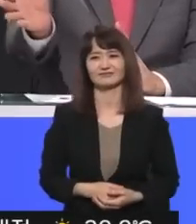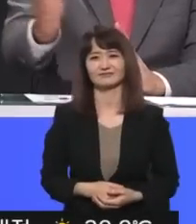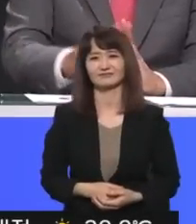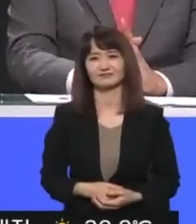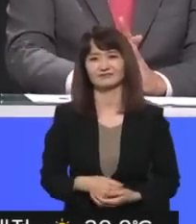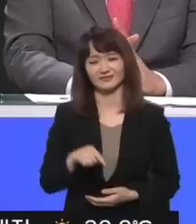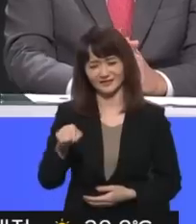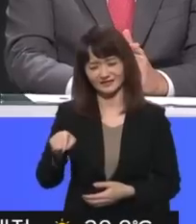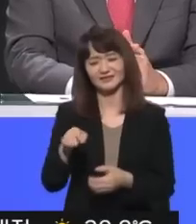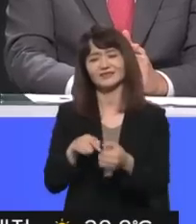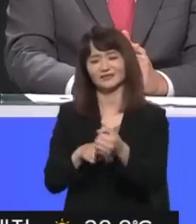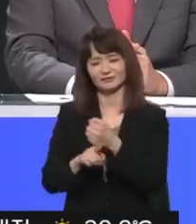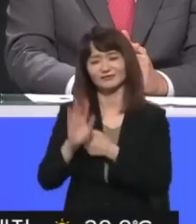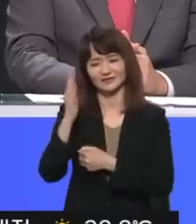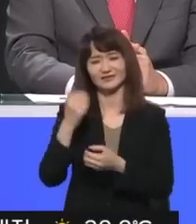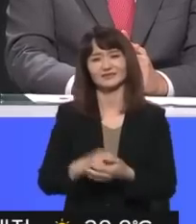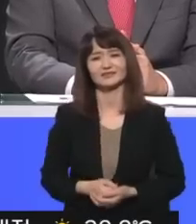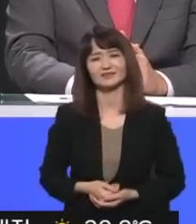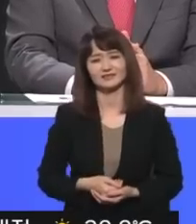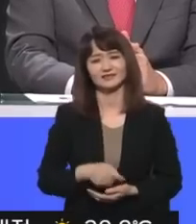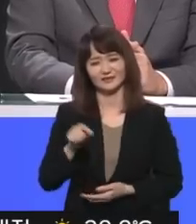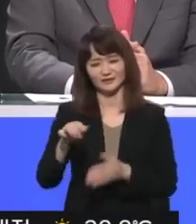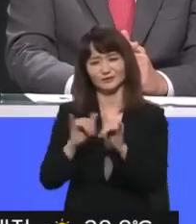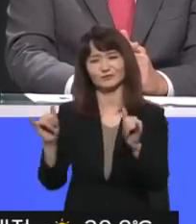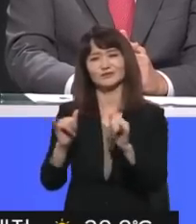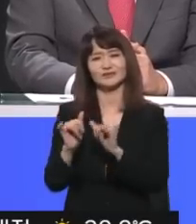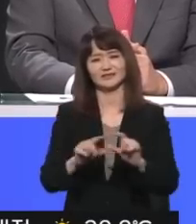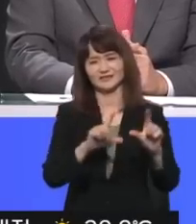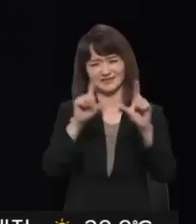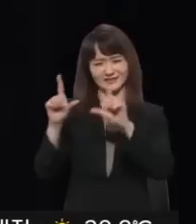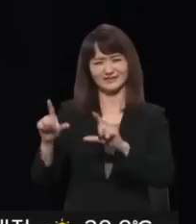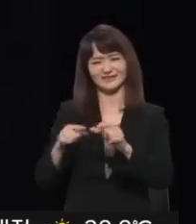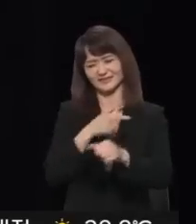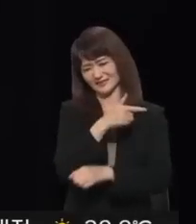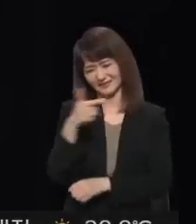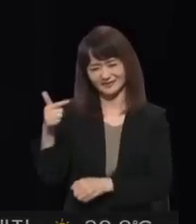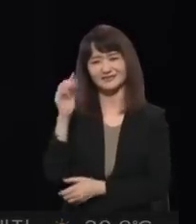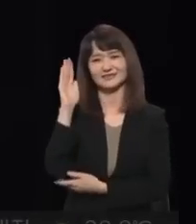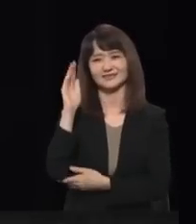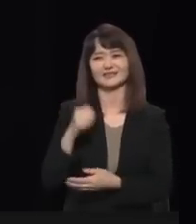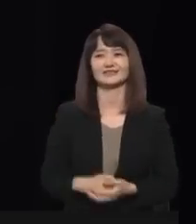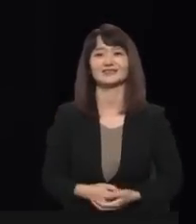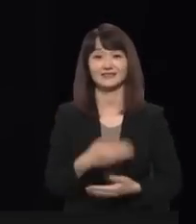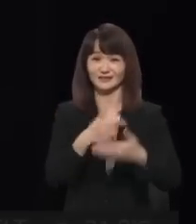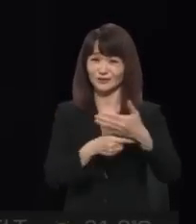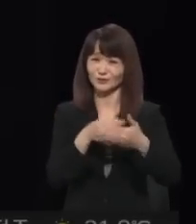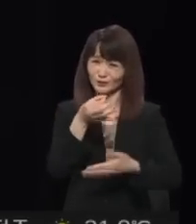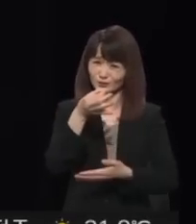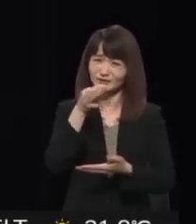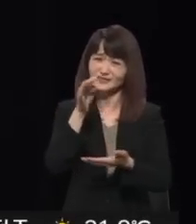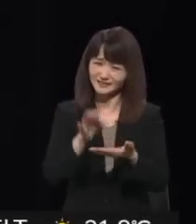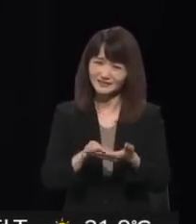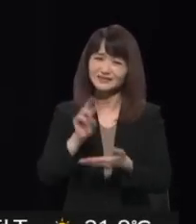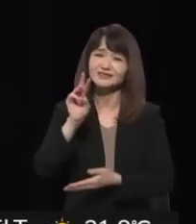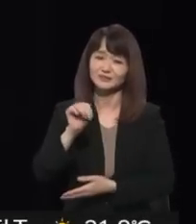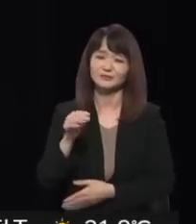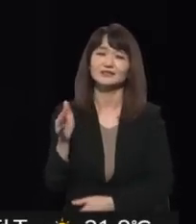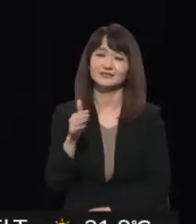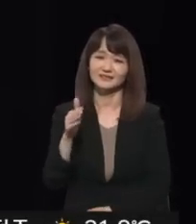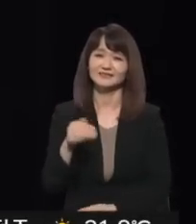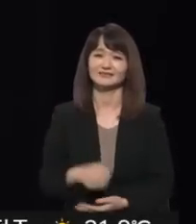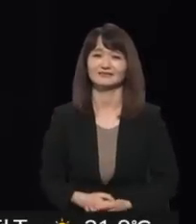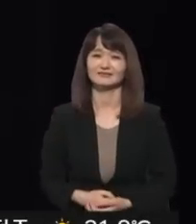사연이지. 사연 진짜. 이분 인생에 큰 사연 됐습니다. 전국 방송 탔어요. 영화표 돈은 얼마 안 됩니다. 3만 원 좀 안 되는데.